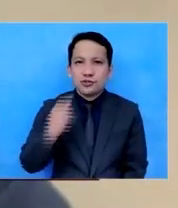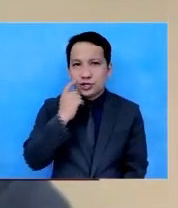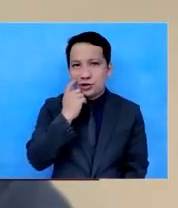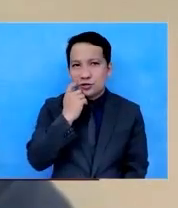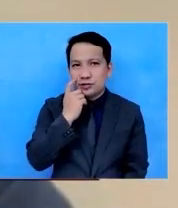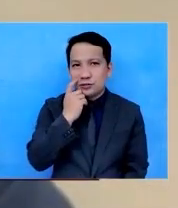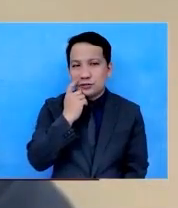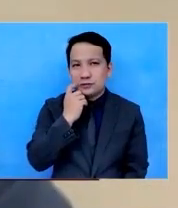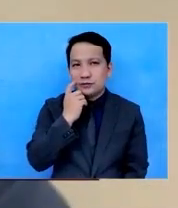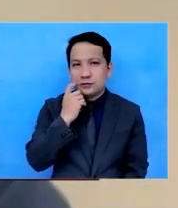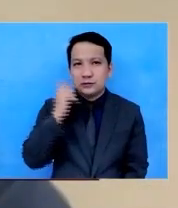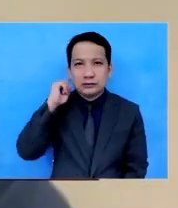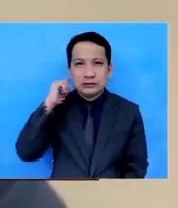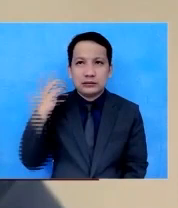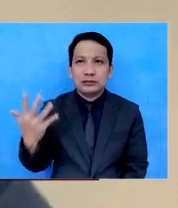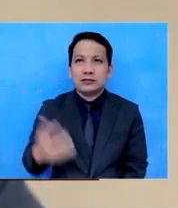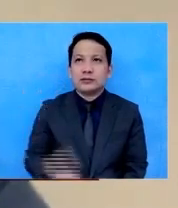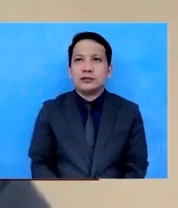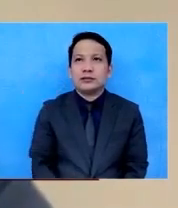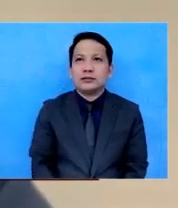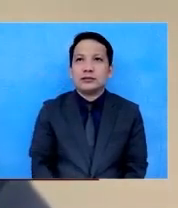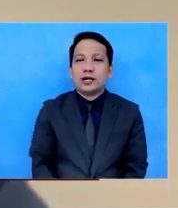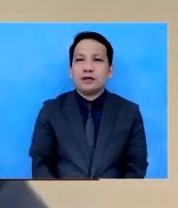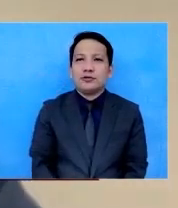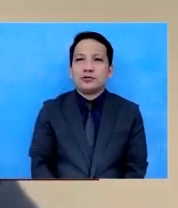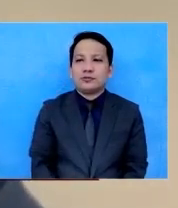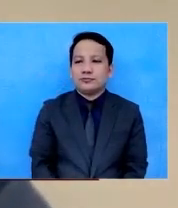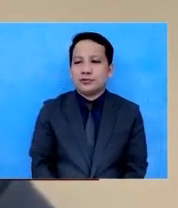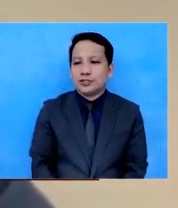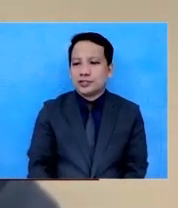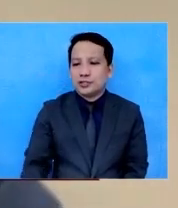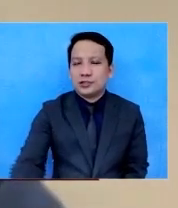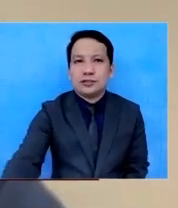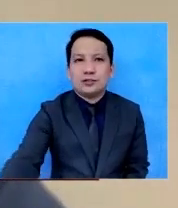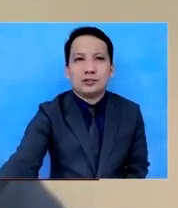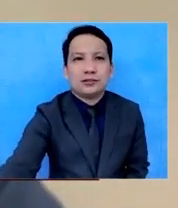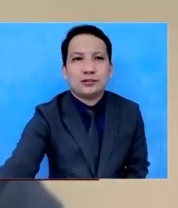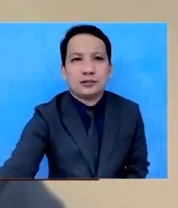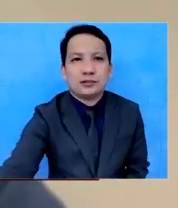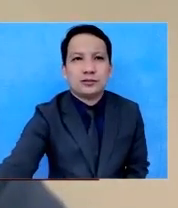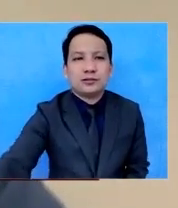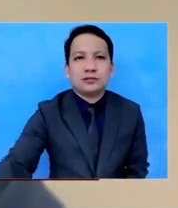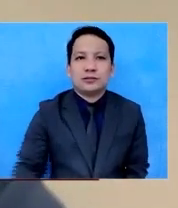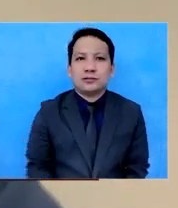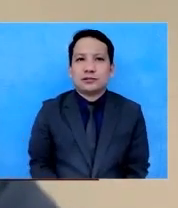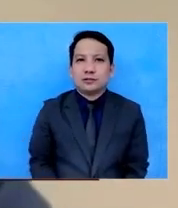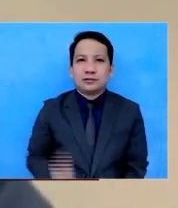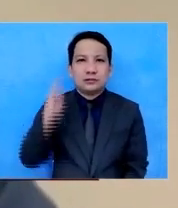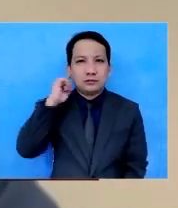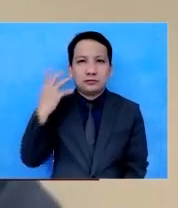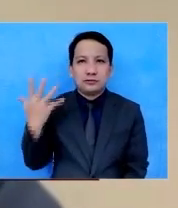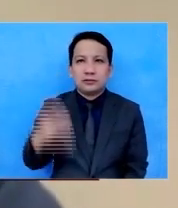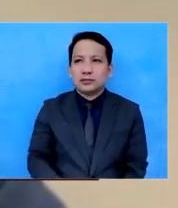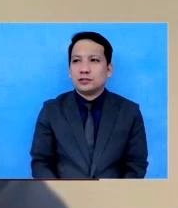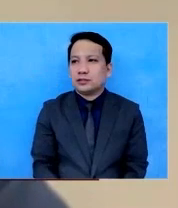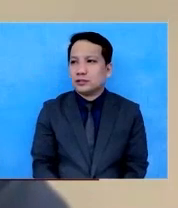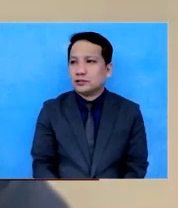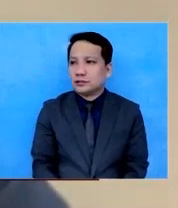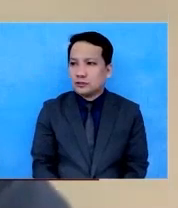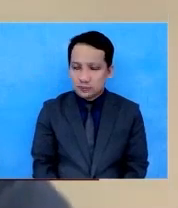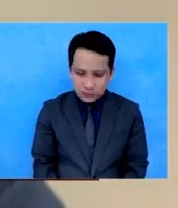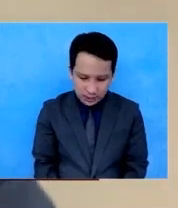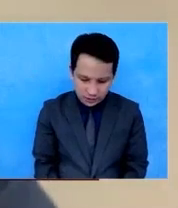nakakabulag. It's their story against our the testimonies of our Coast Guard sailors,